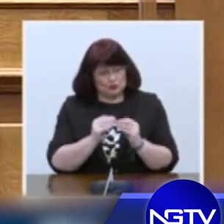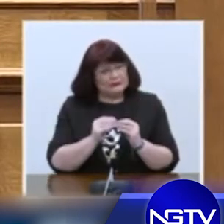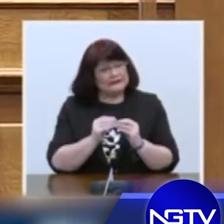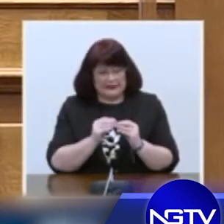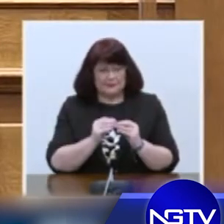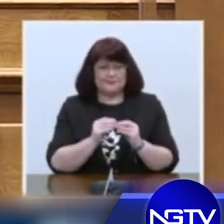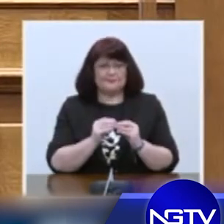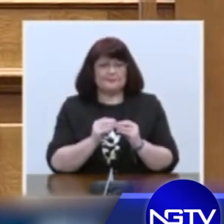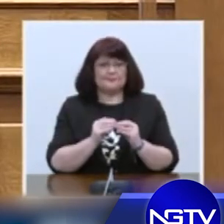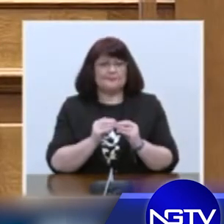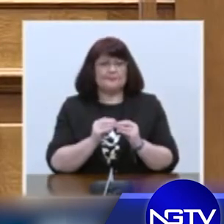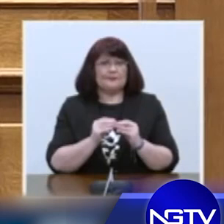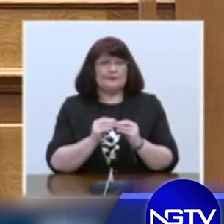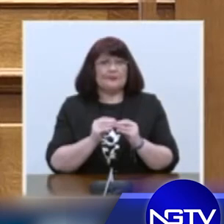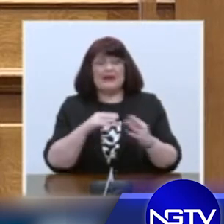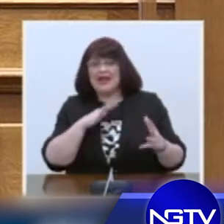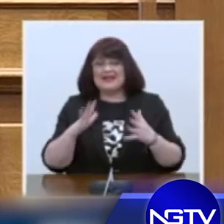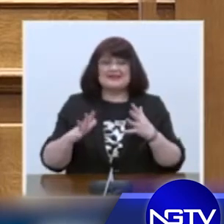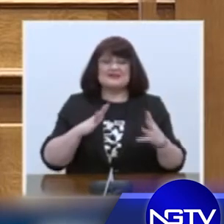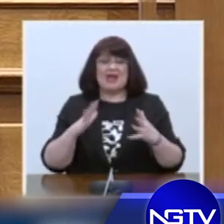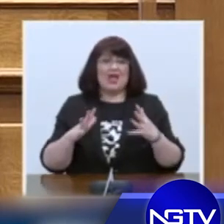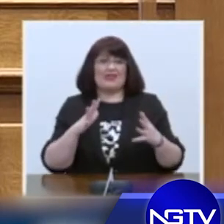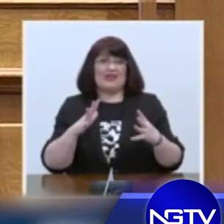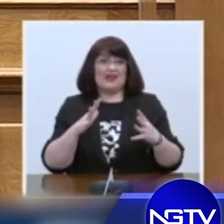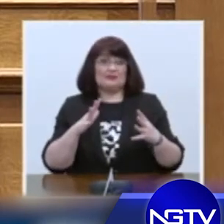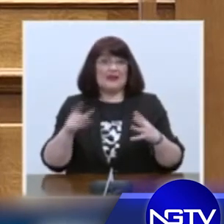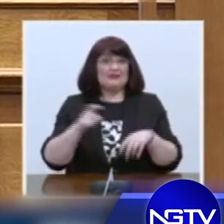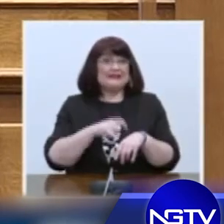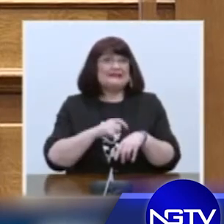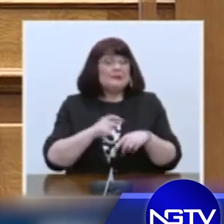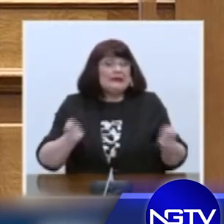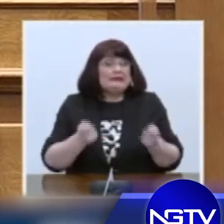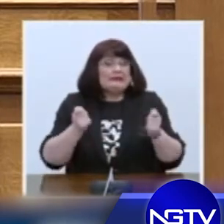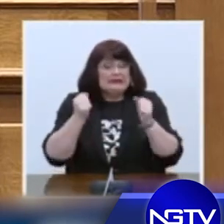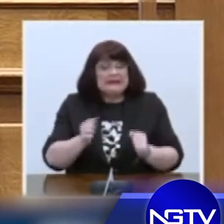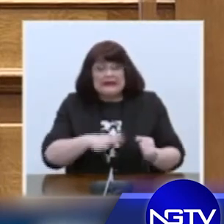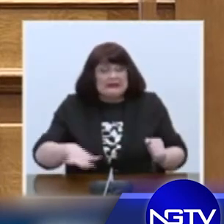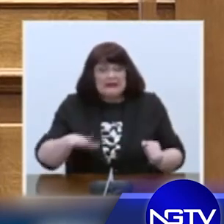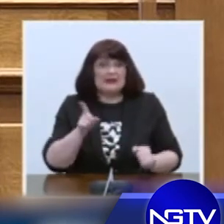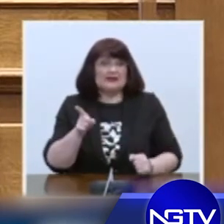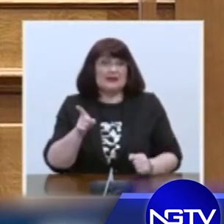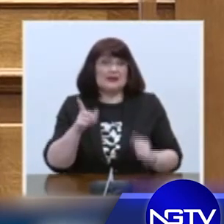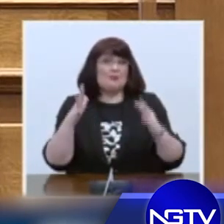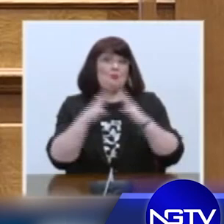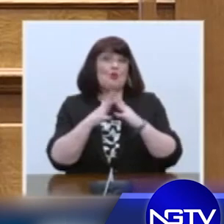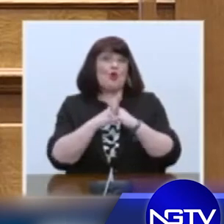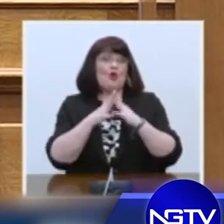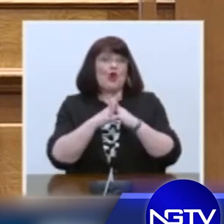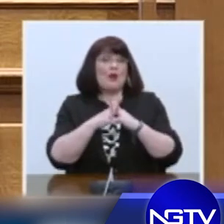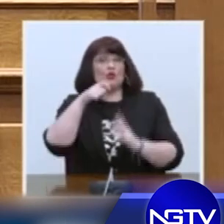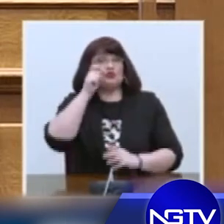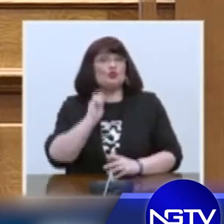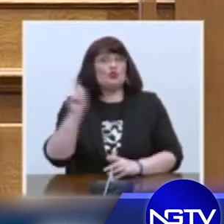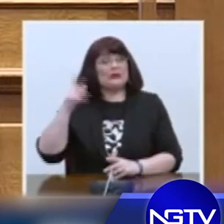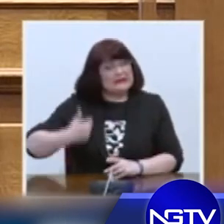Σούδας αναβαθμίζονται όλες οι υποδομές και ο συνολικός ρόλος της βάσης. Η Σούδα είναι το μόνο αγκυροβόλιο στο οποίο μπορεί να δέσει αμερικανικό αεροπλανοφόρο στην